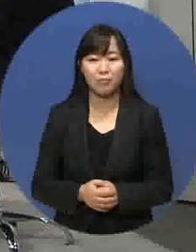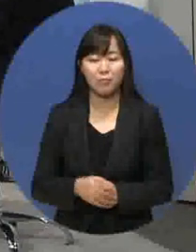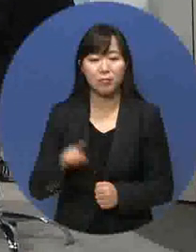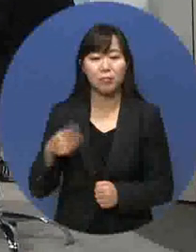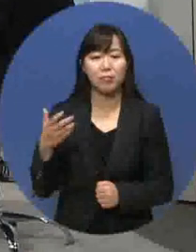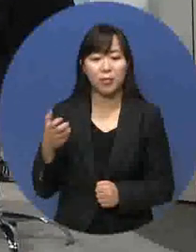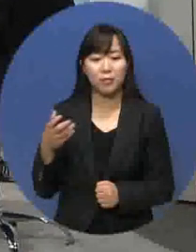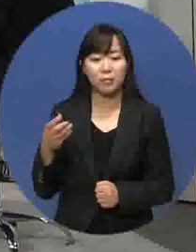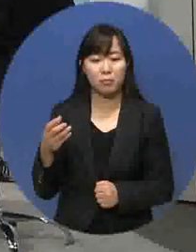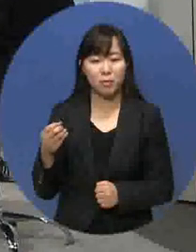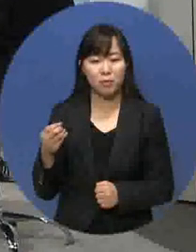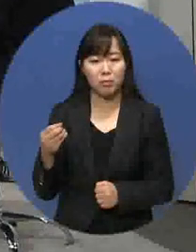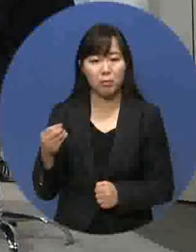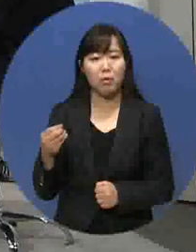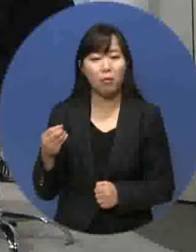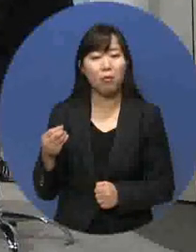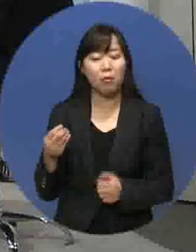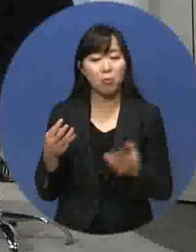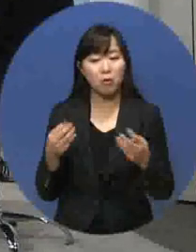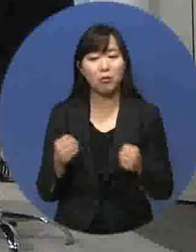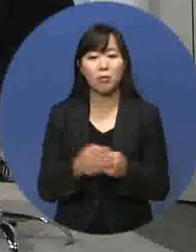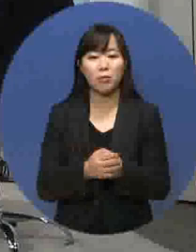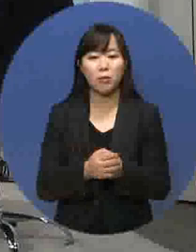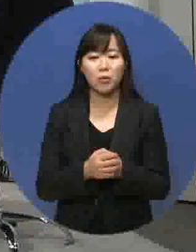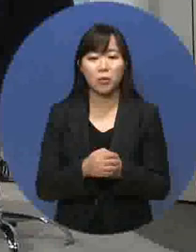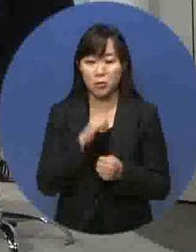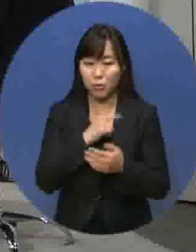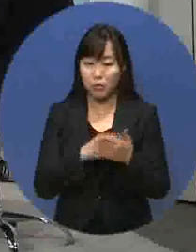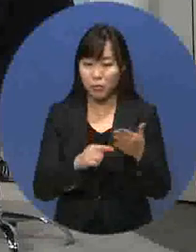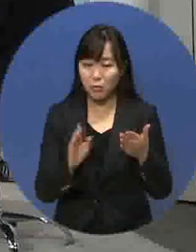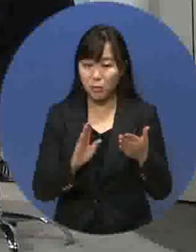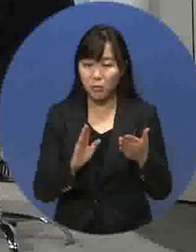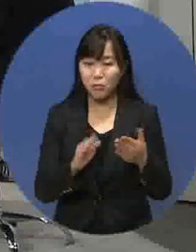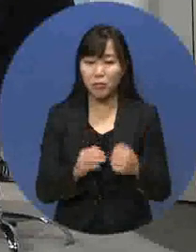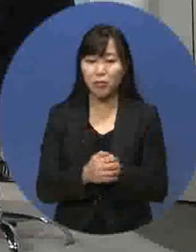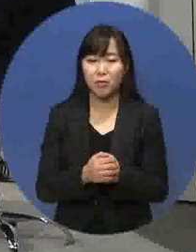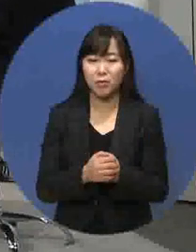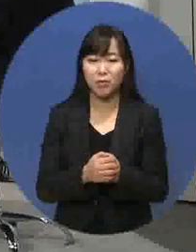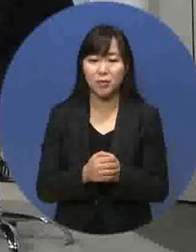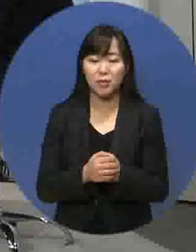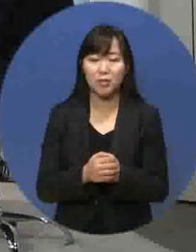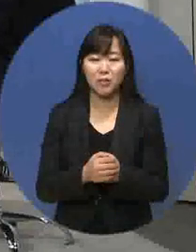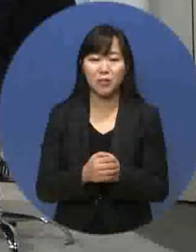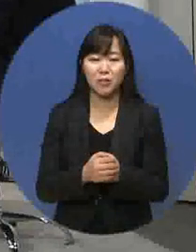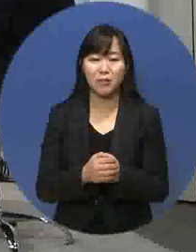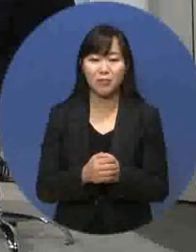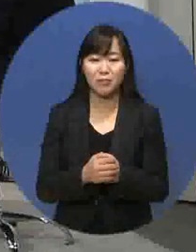180만이면 그렇게 죽지는 않은 인원이네. BP는 한참